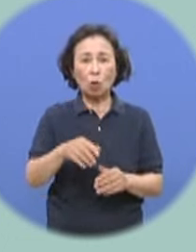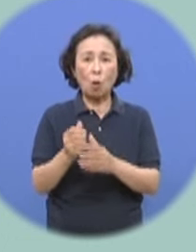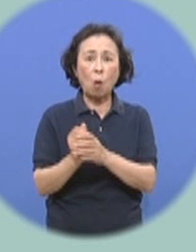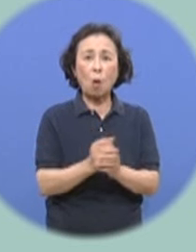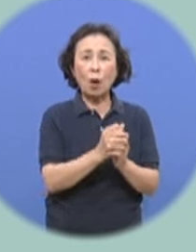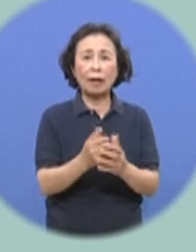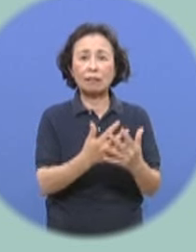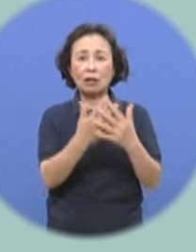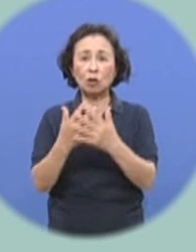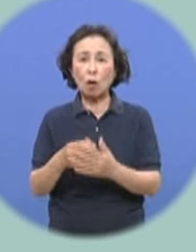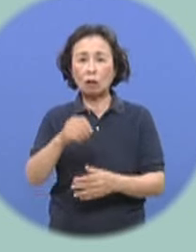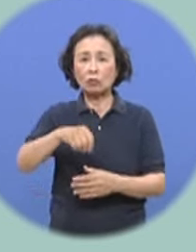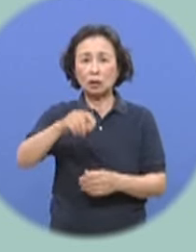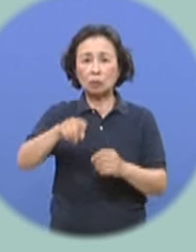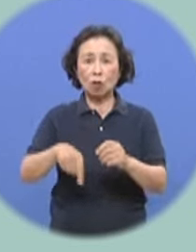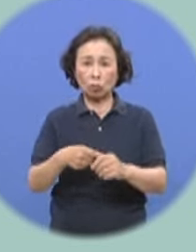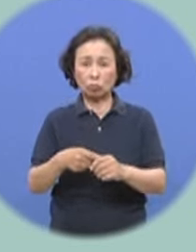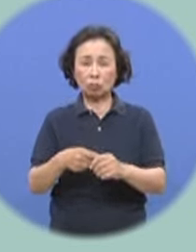局、電話